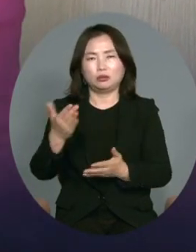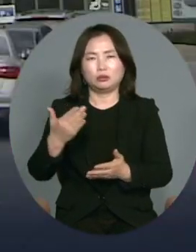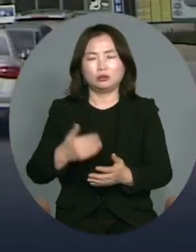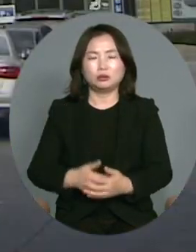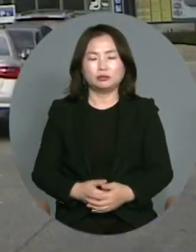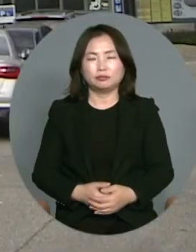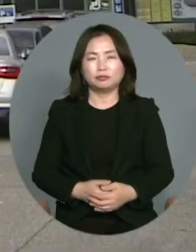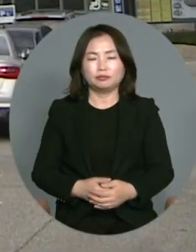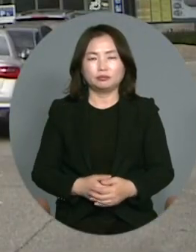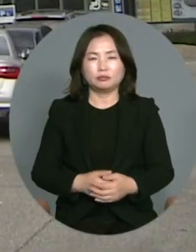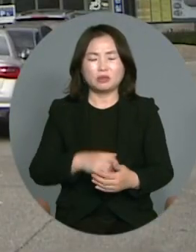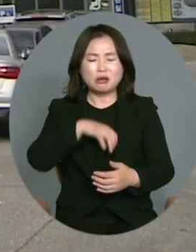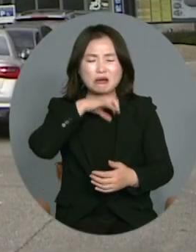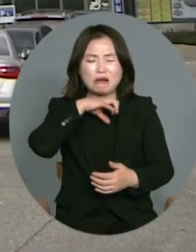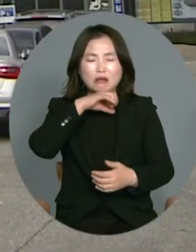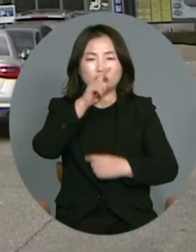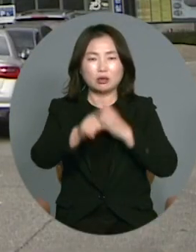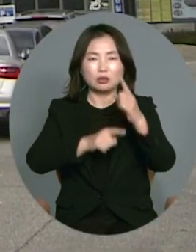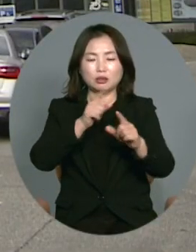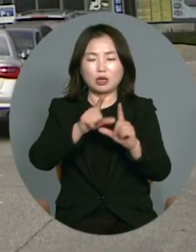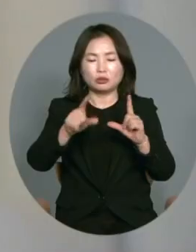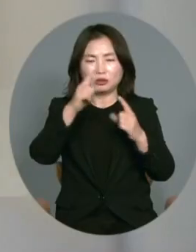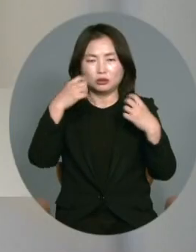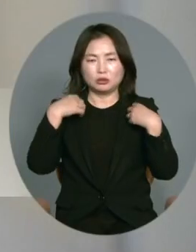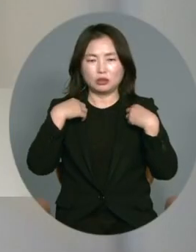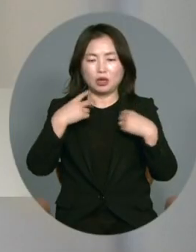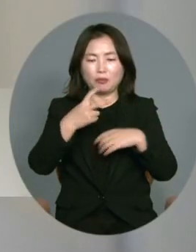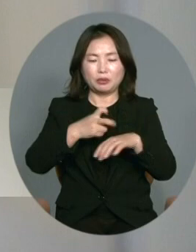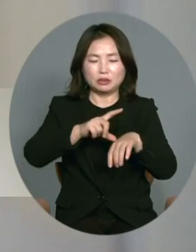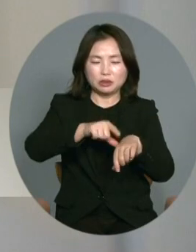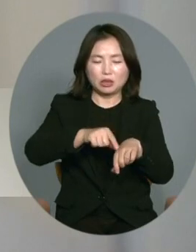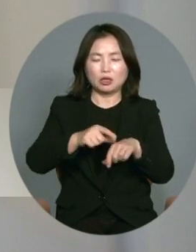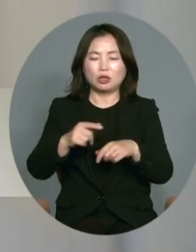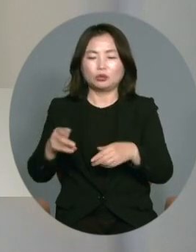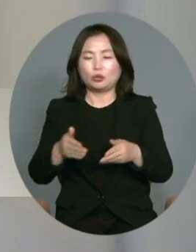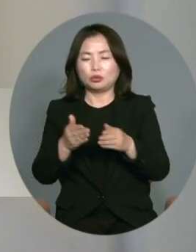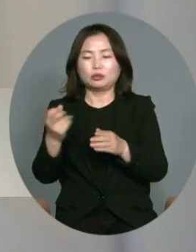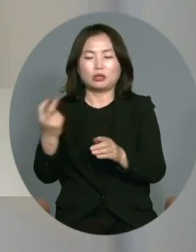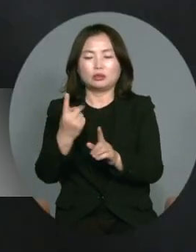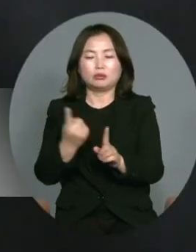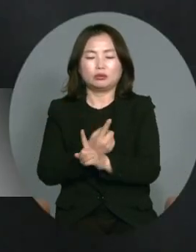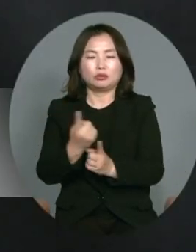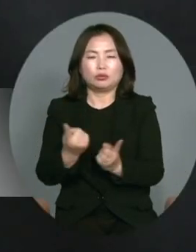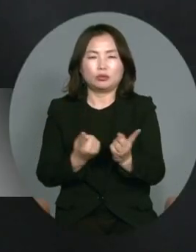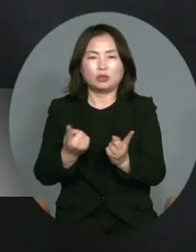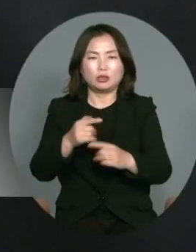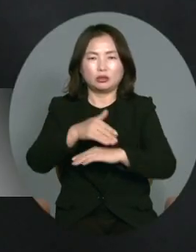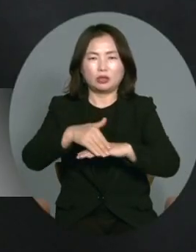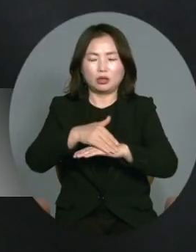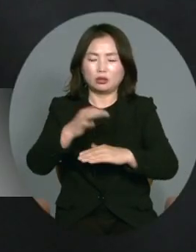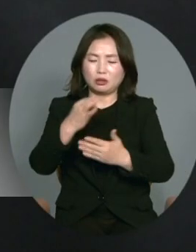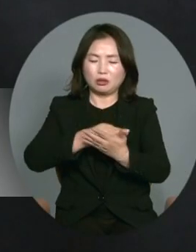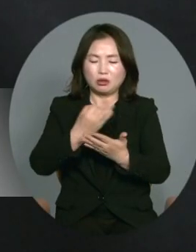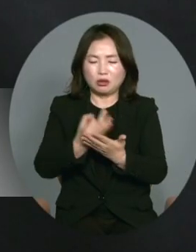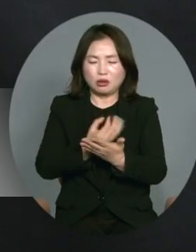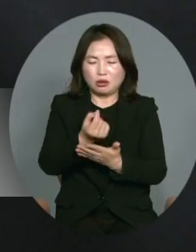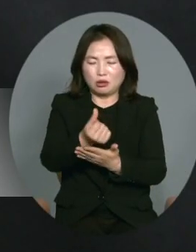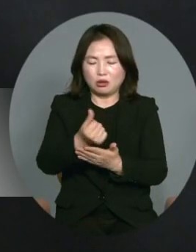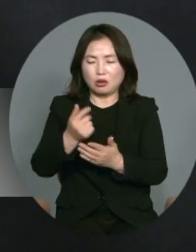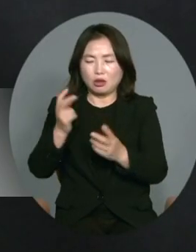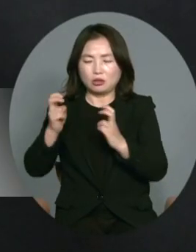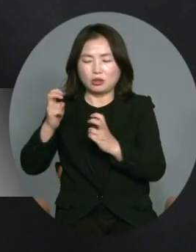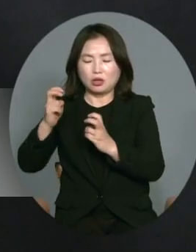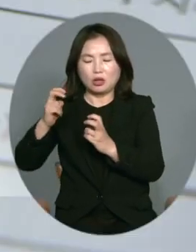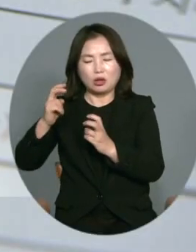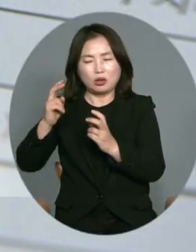봐야지. 민원이 계속되자 안동시는 버스 시간과 노선을 다시 조정할 계획인데 수익성 악화를 우려하는 버스